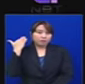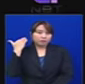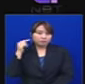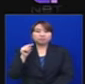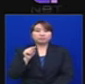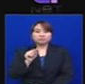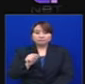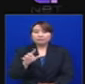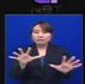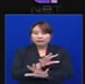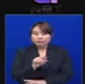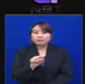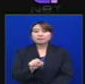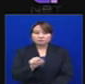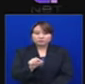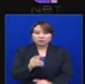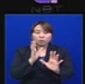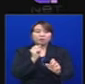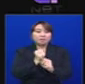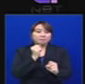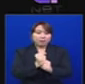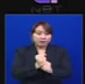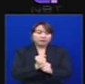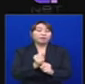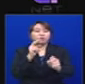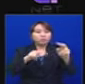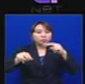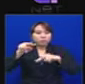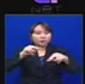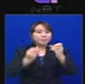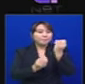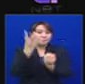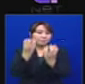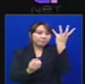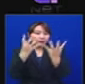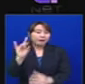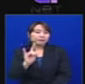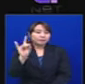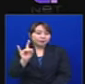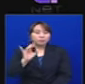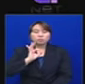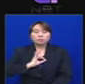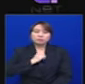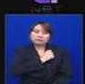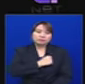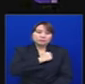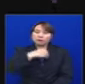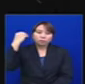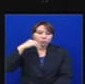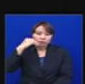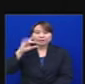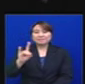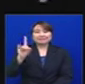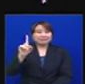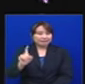ตุที่เกิดขึ้นในลักษณะนี้เจ้าหน้าที่ผู้ปฏิบัติงานรักษาทรัพยากรป่าไม้และสัตว์ป่าต่างรู้สึกเสียใจทุกครั้งที่สัตว์ป่า